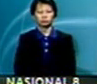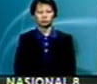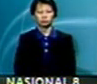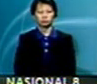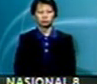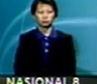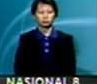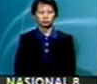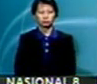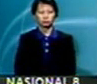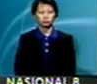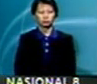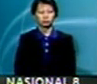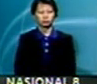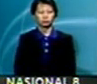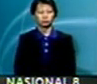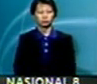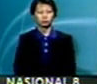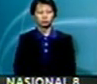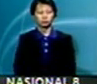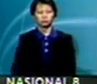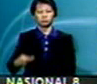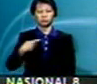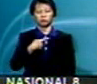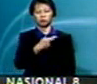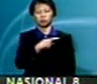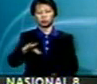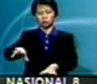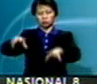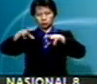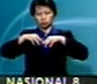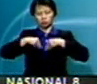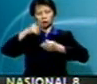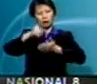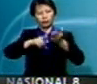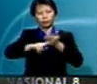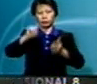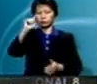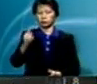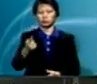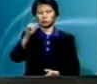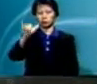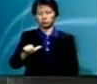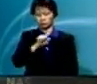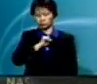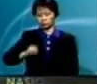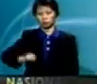mencadangkan supaya kita terima apa keputusan yang akan dibuat oleh Sultan Selangor.